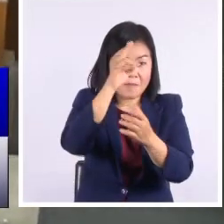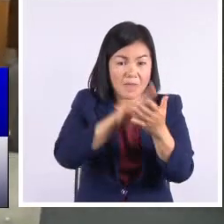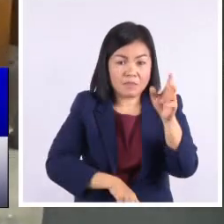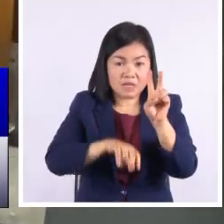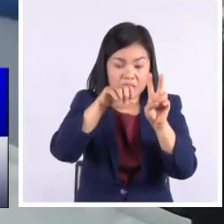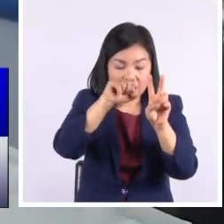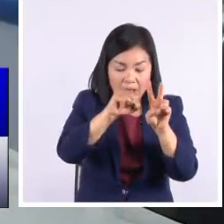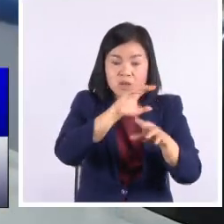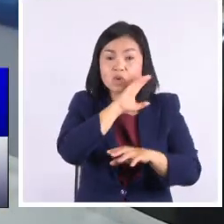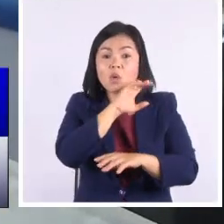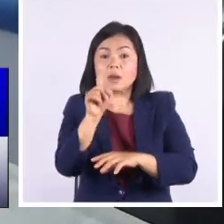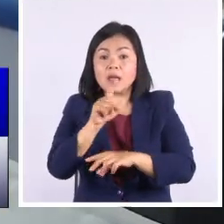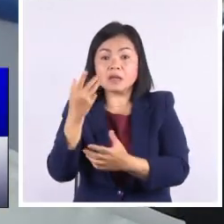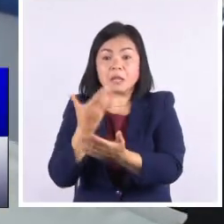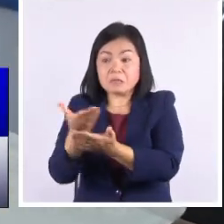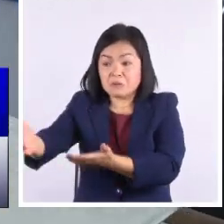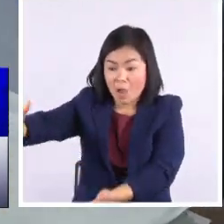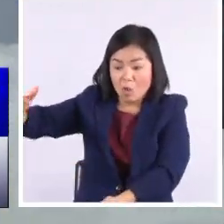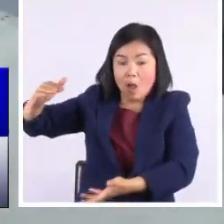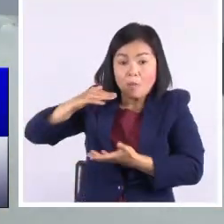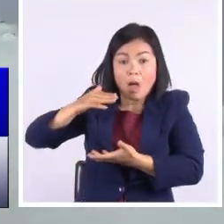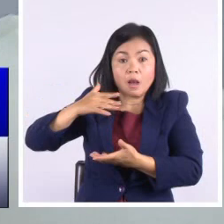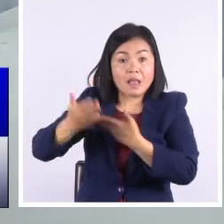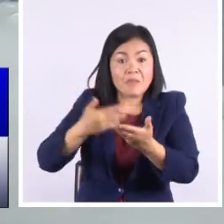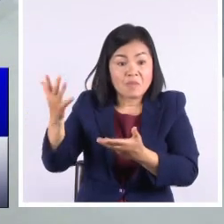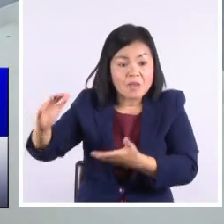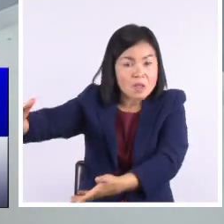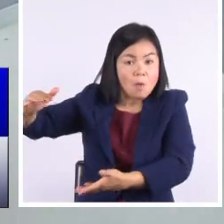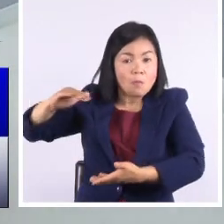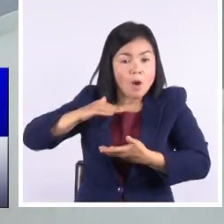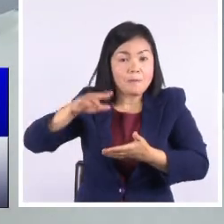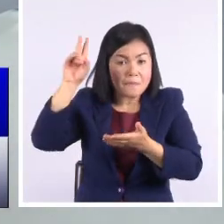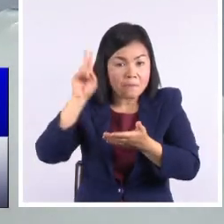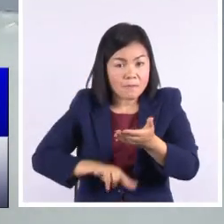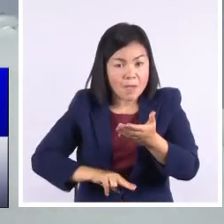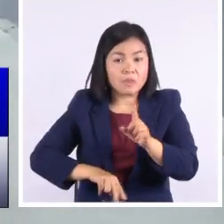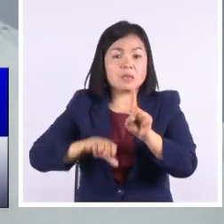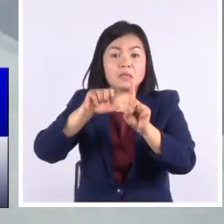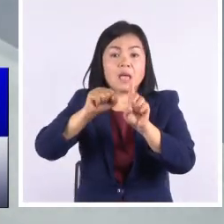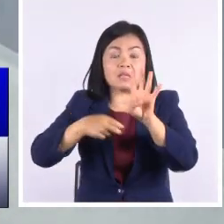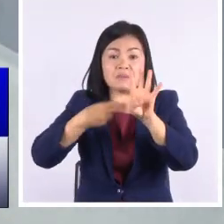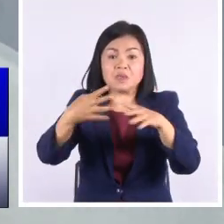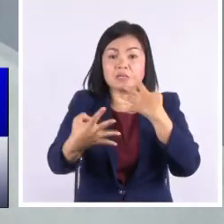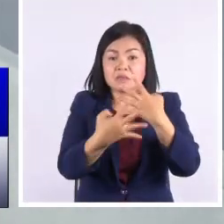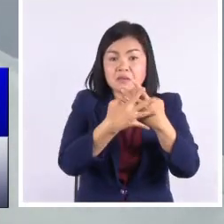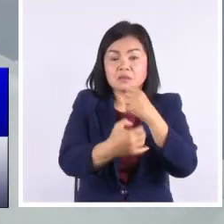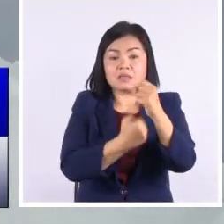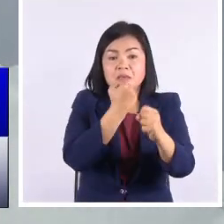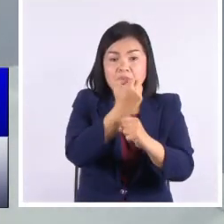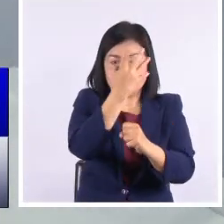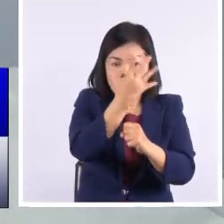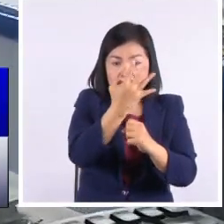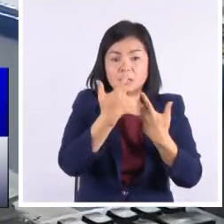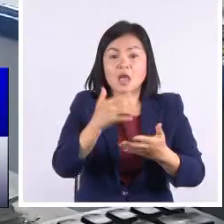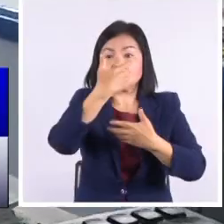ส่วนในการการ์ตูนนะครับก็สูงสุดนะครับจำคุก 8ปีปรับ 1 3 4หมื่นบาทพร้อมกันนี้นะครับยังไม่มีญาติให้มีการ